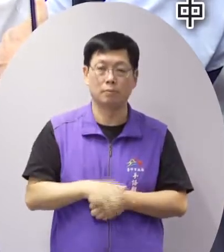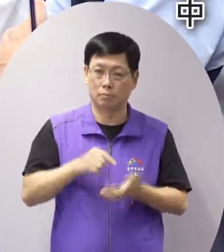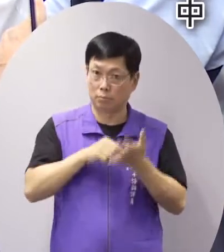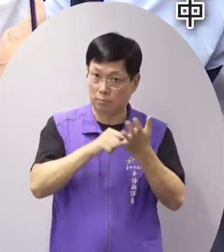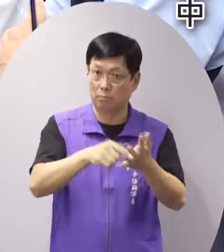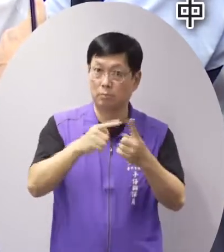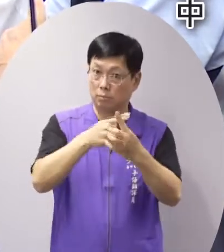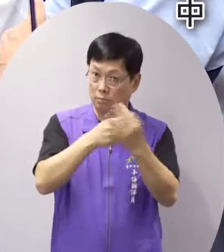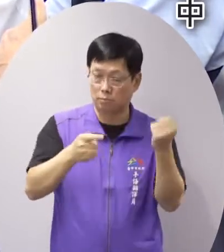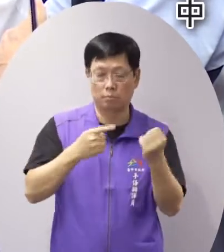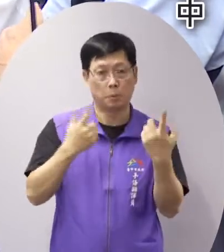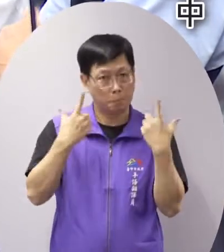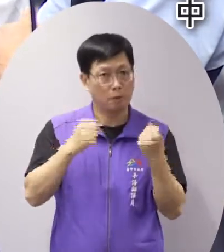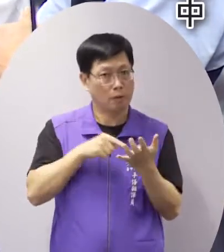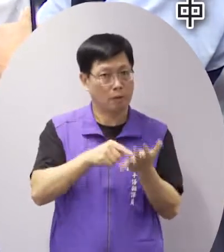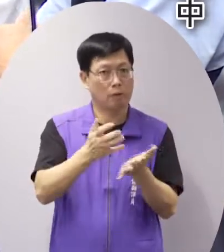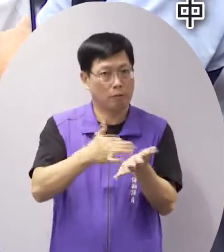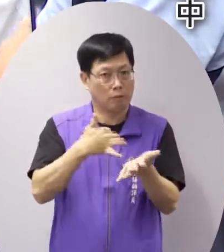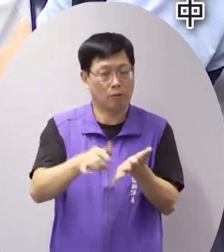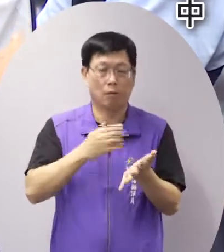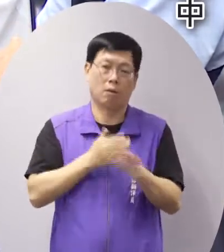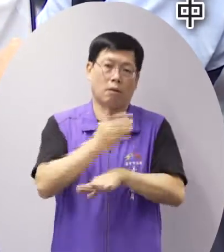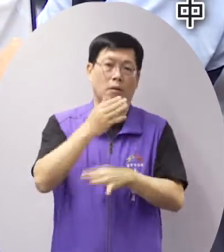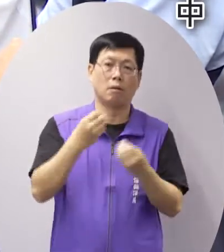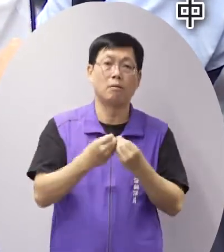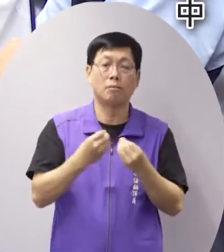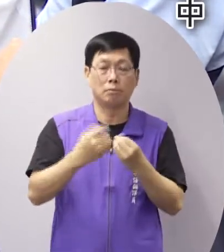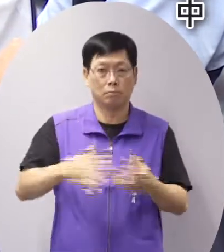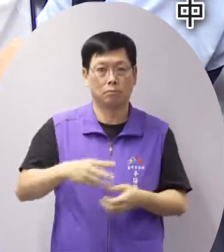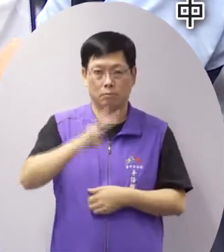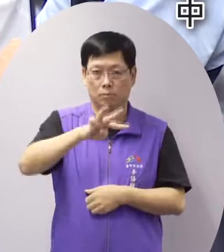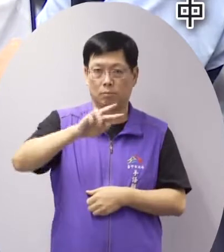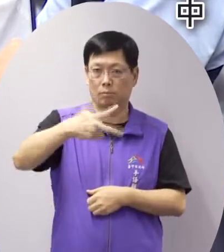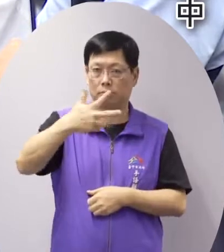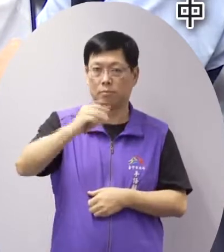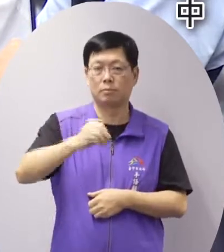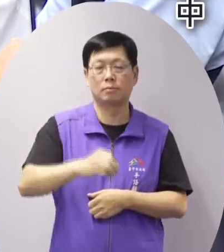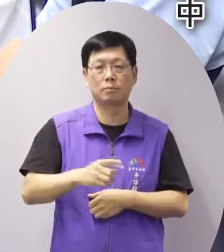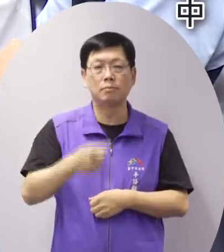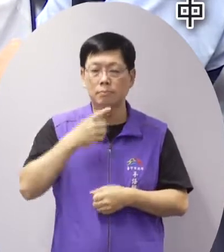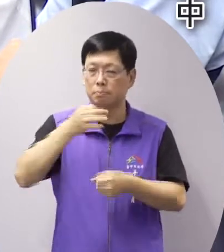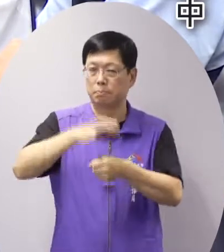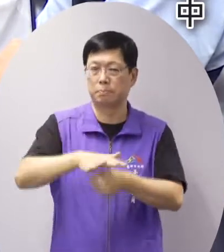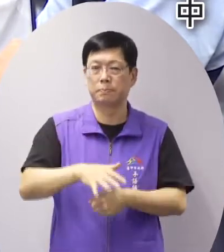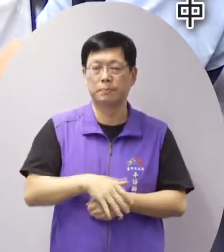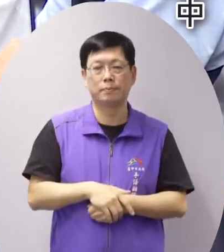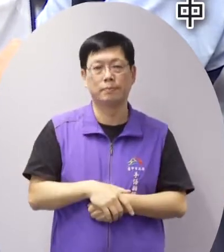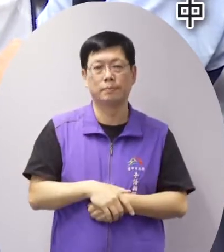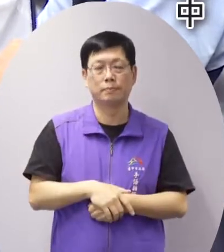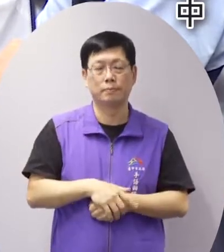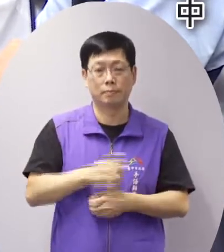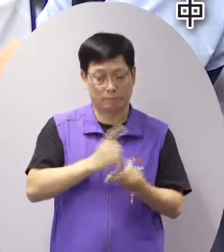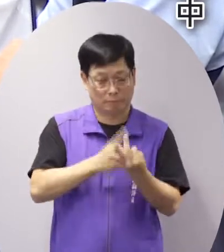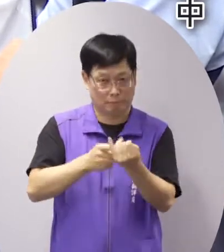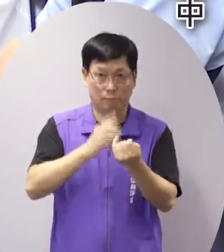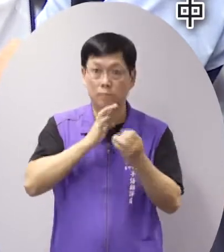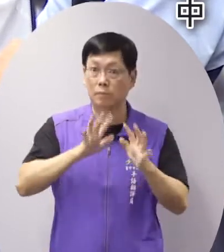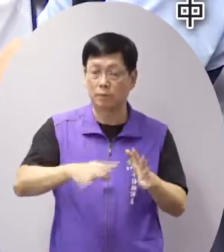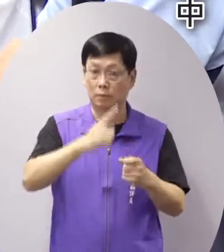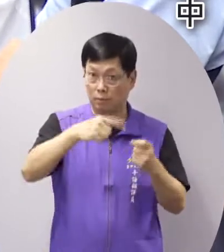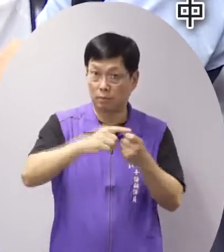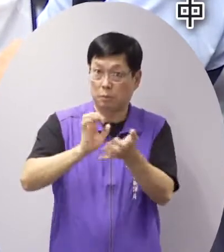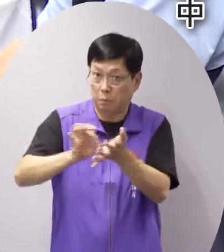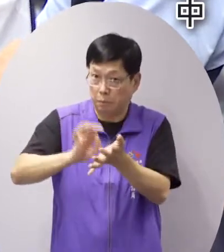请的人数超过我们原编预算的人数，所以我们也编了3700多万来因应哈。那这个就是我们税出的部